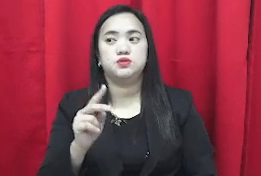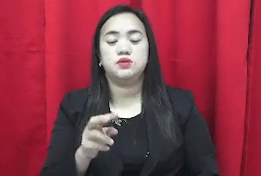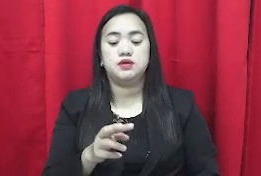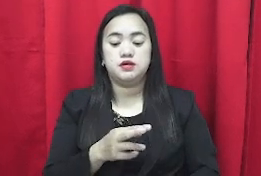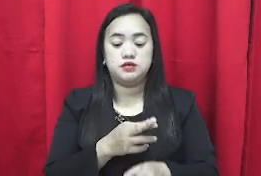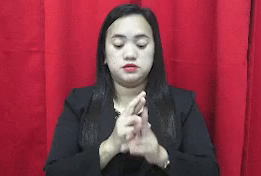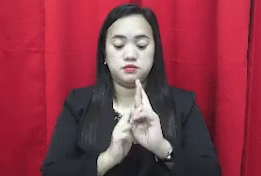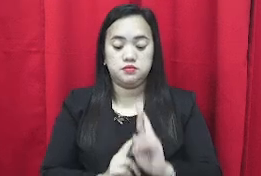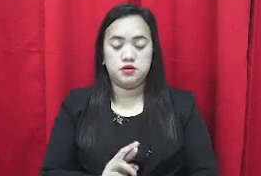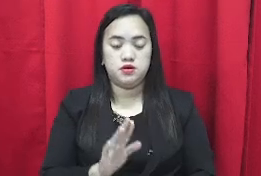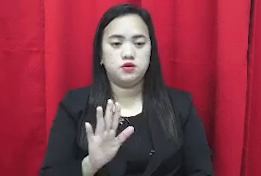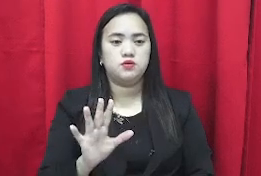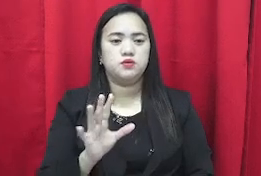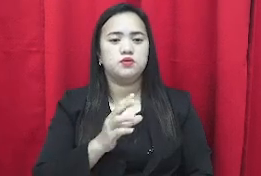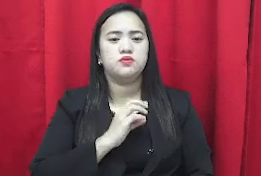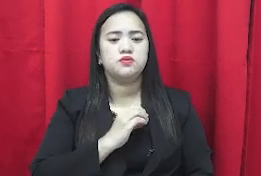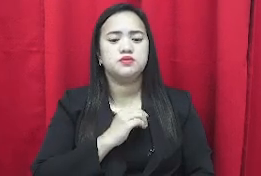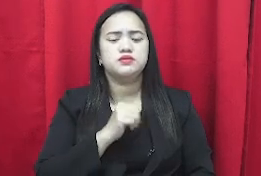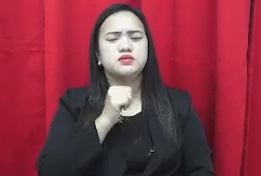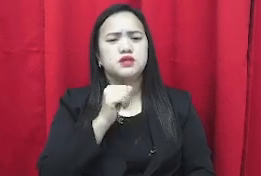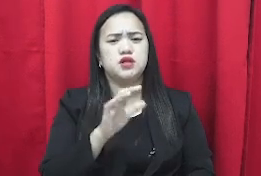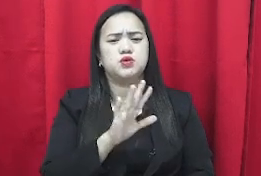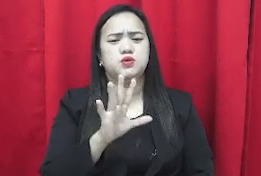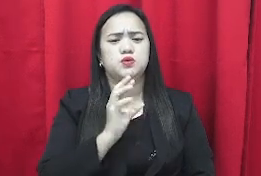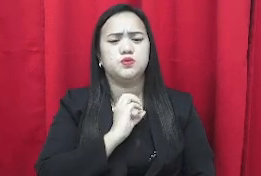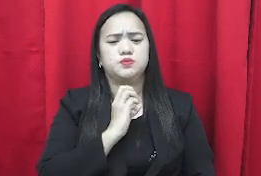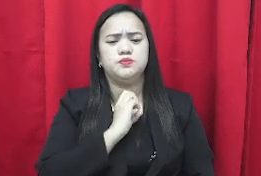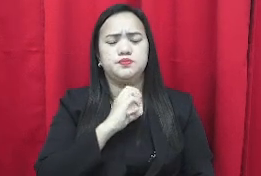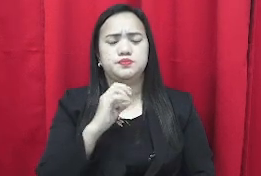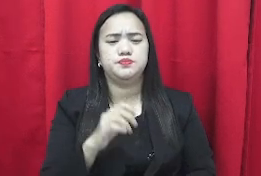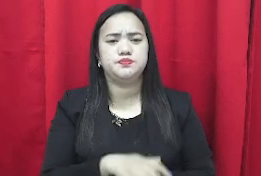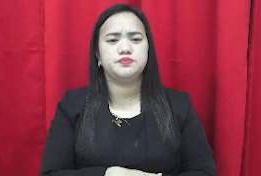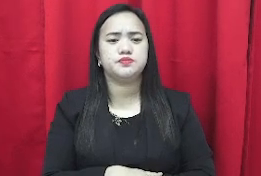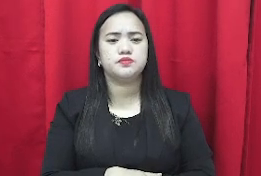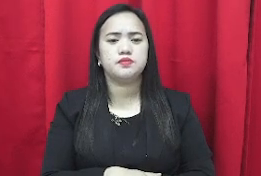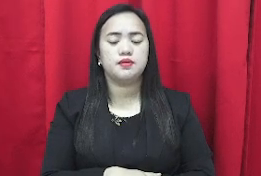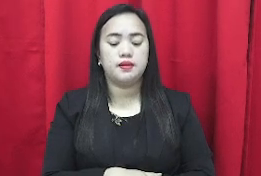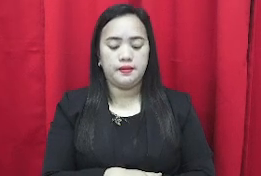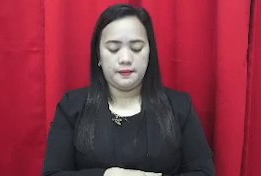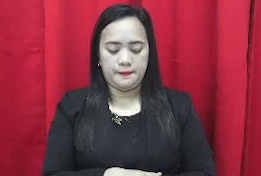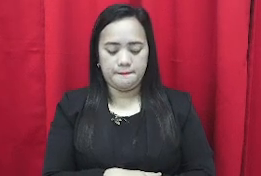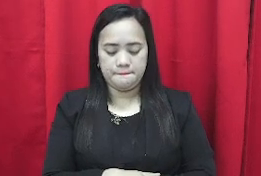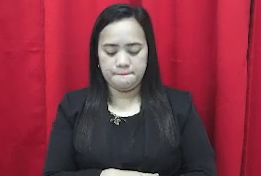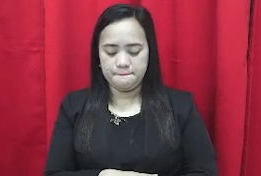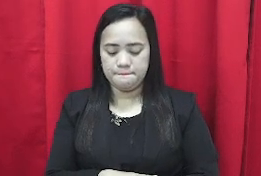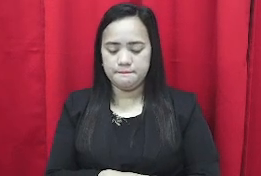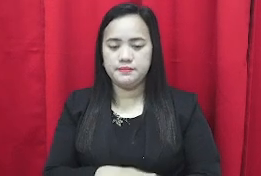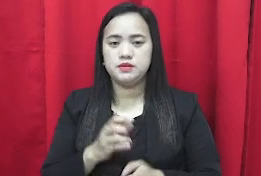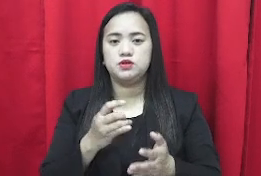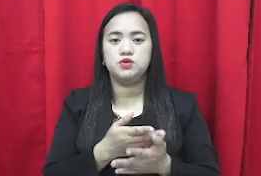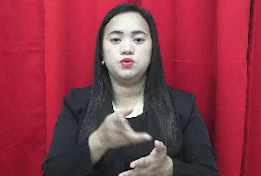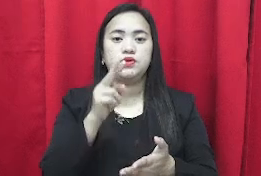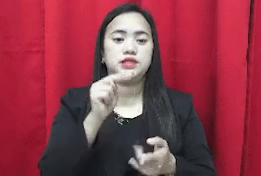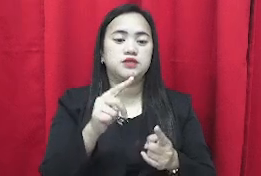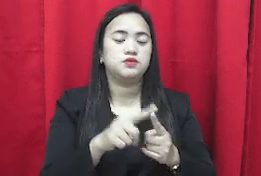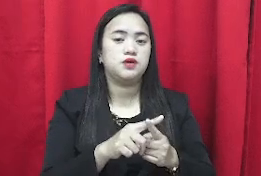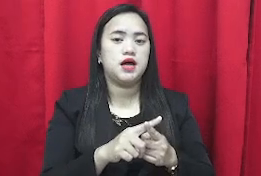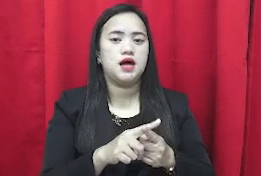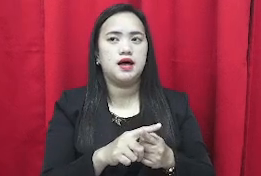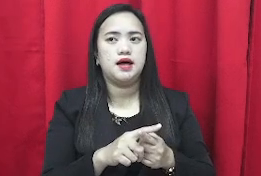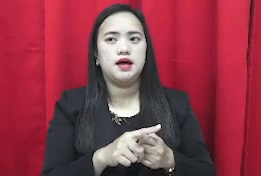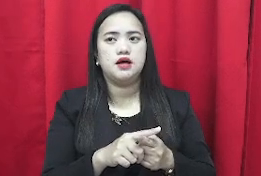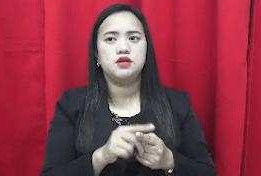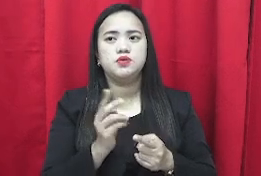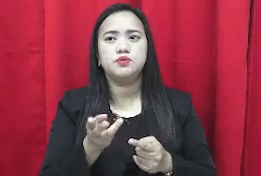Okay Hindi yung pakikibagay yan iba po yun iba po yung salitang pakikibagay irerespeto po natin ang ating